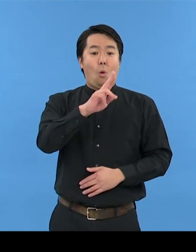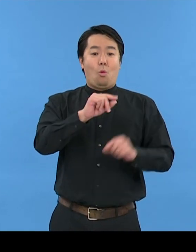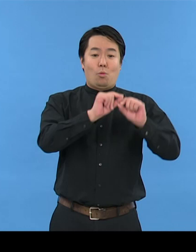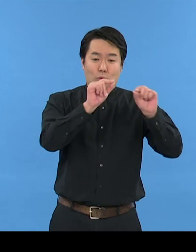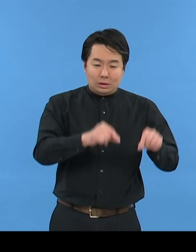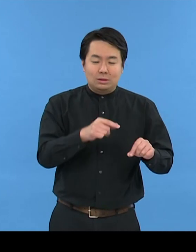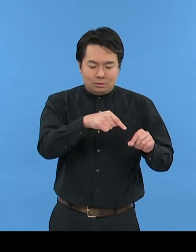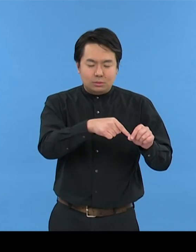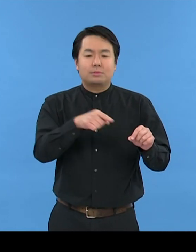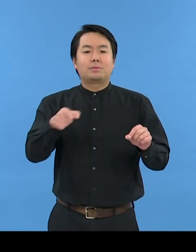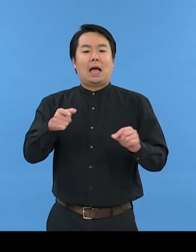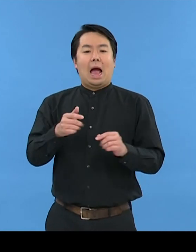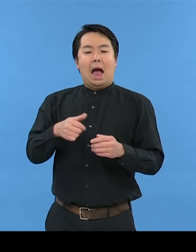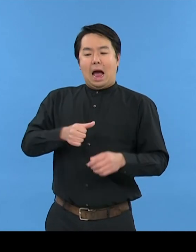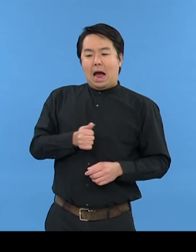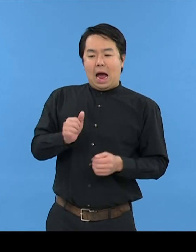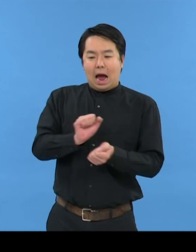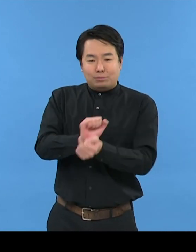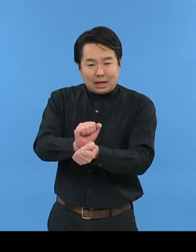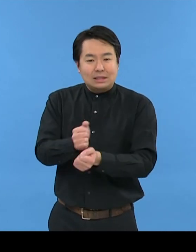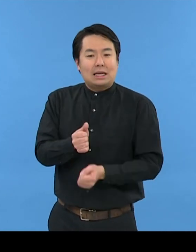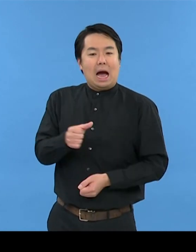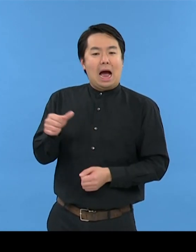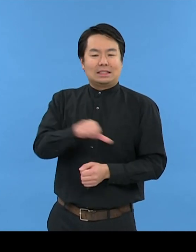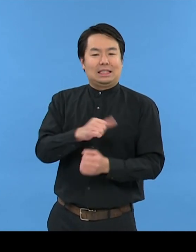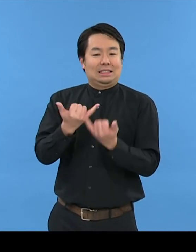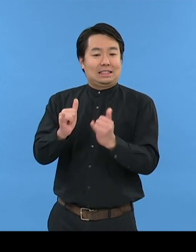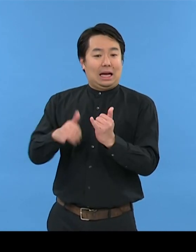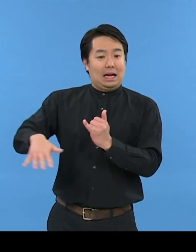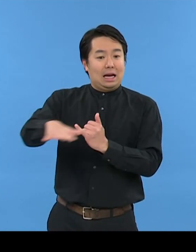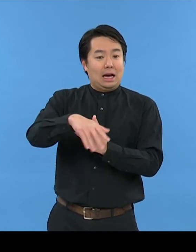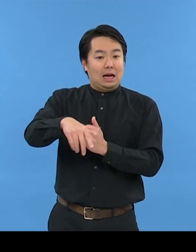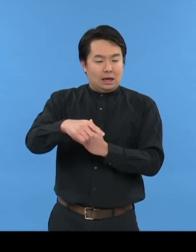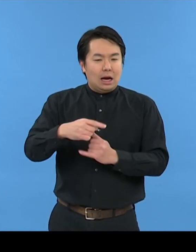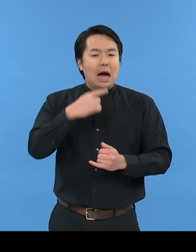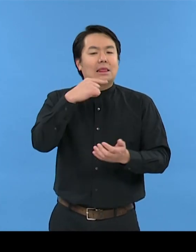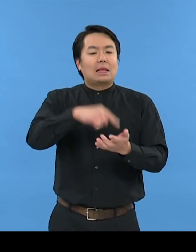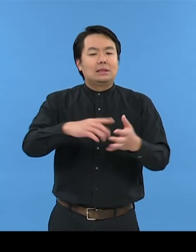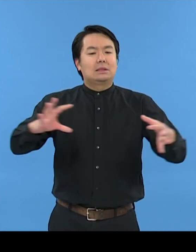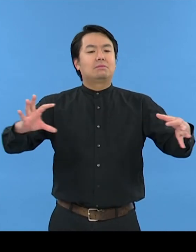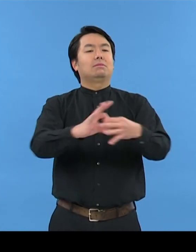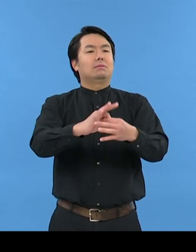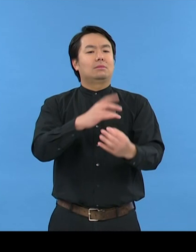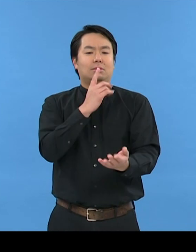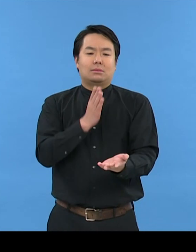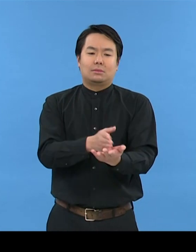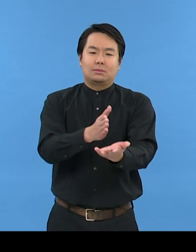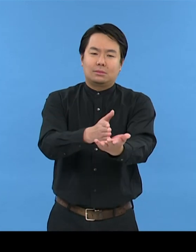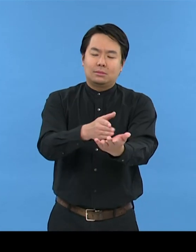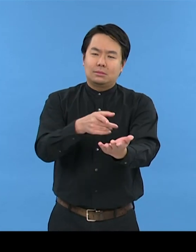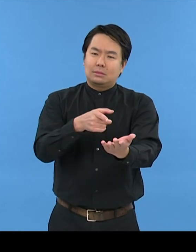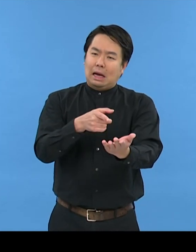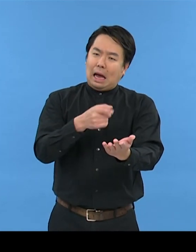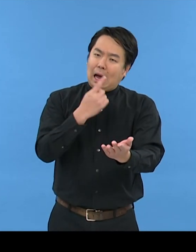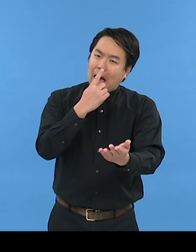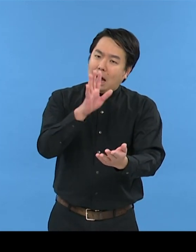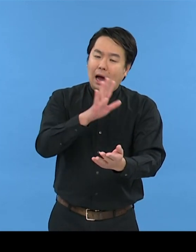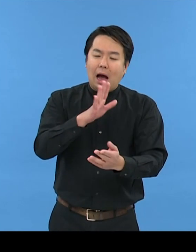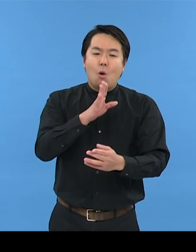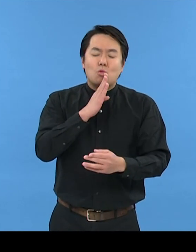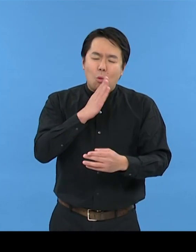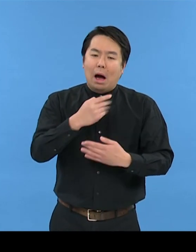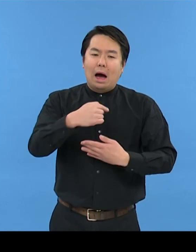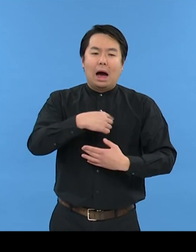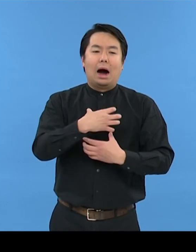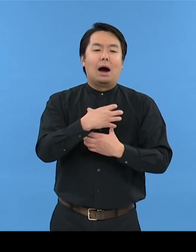いうものを単純に安直に結びつけて話をするのは正直言って危険な考えだと思いますし